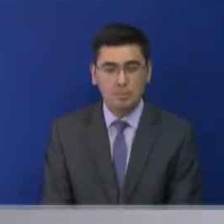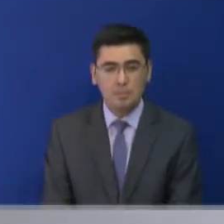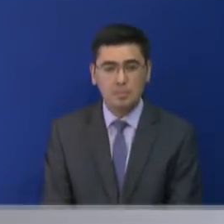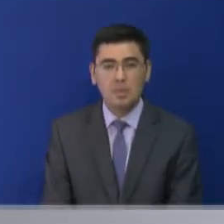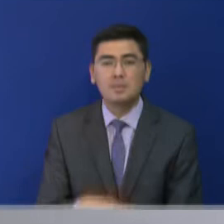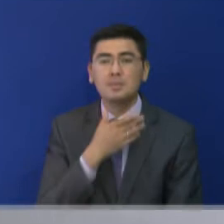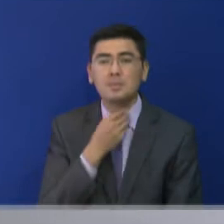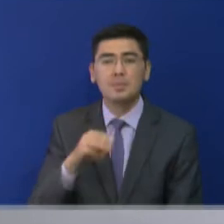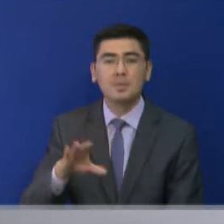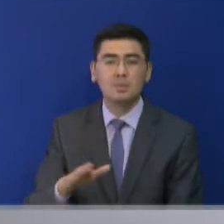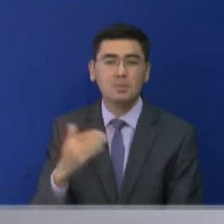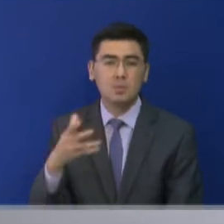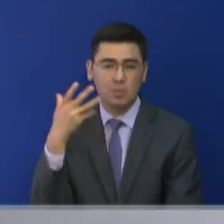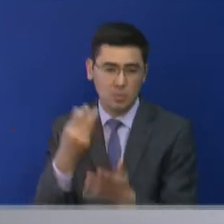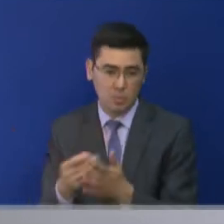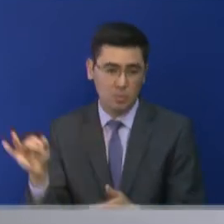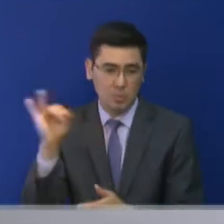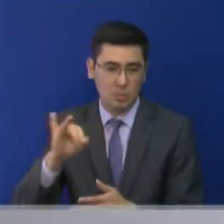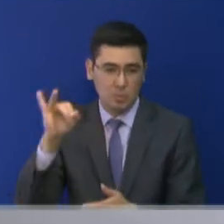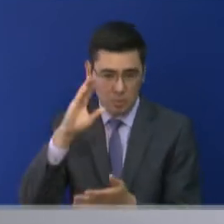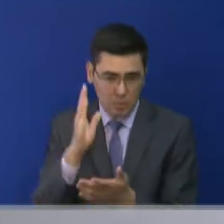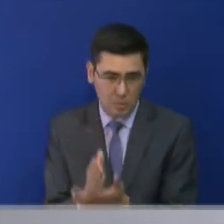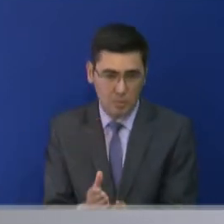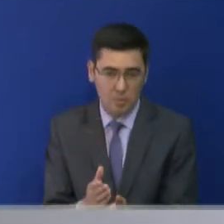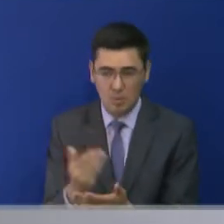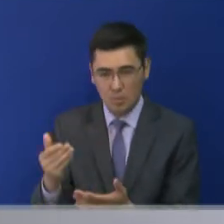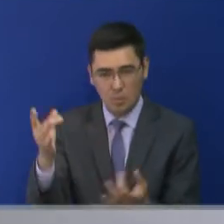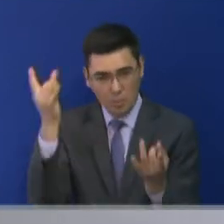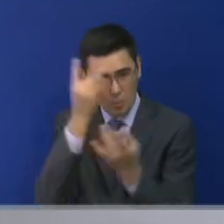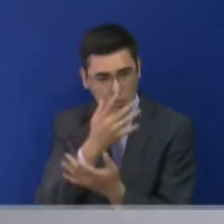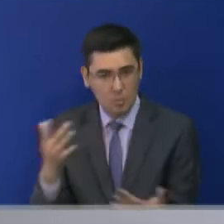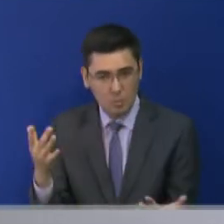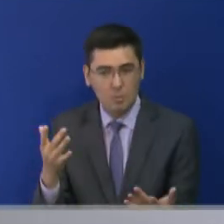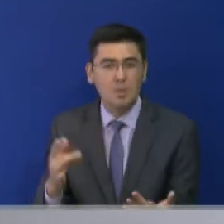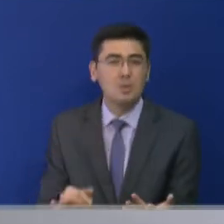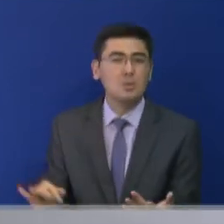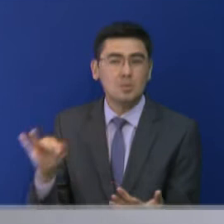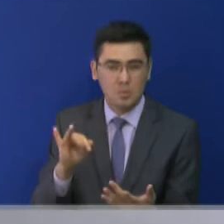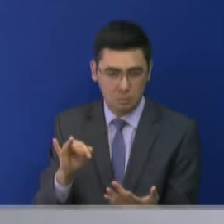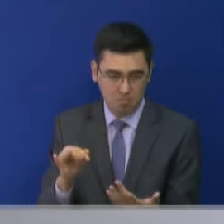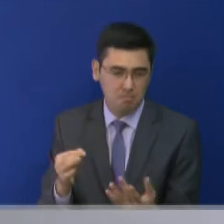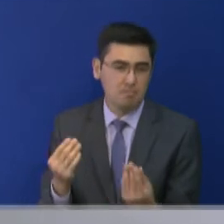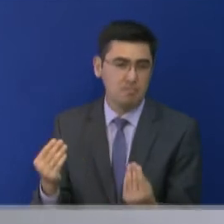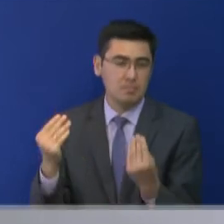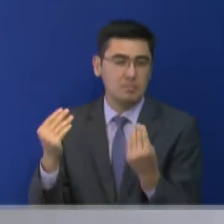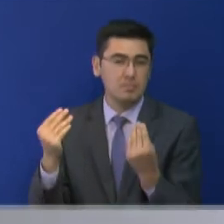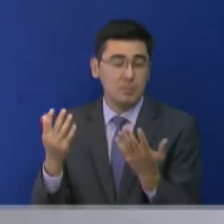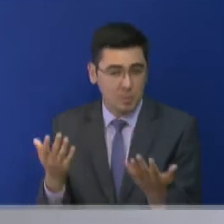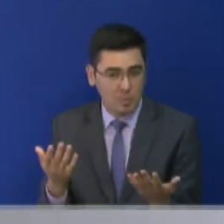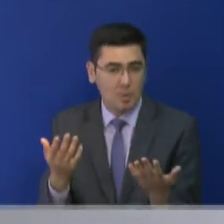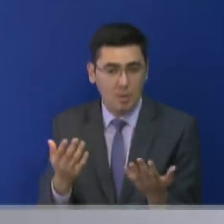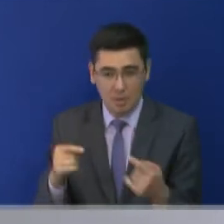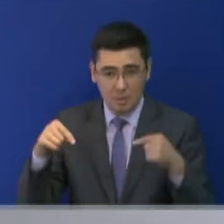бар, қалыптасқан дәстүрі бар, берекелі ұжымы бар, қасиетті қара шаңырақтың бірі деп ойлаймын. Сондықтан да